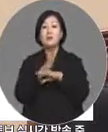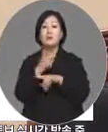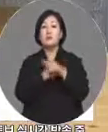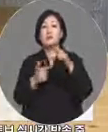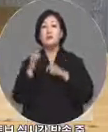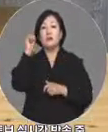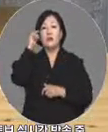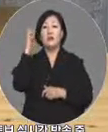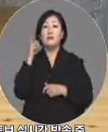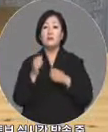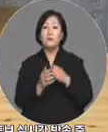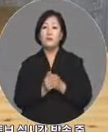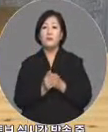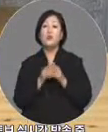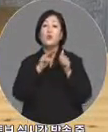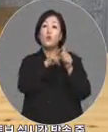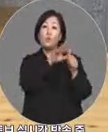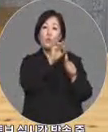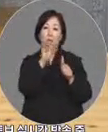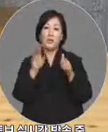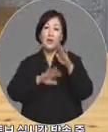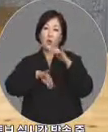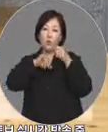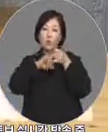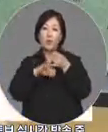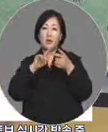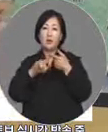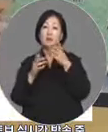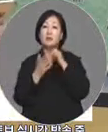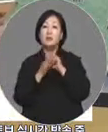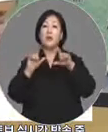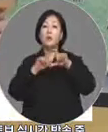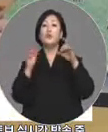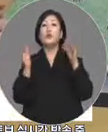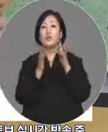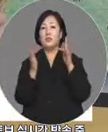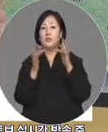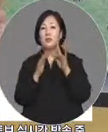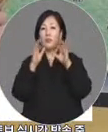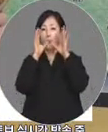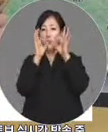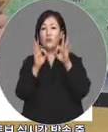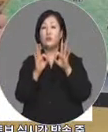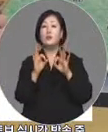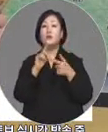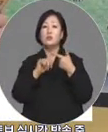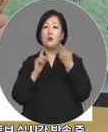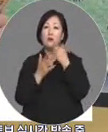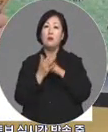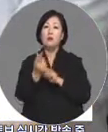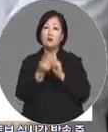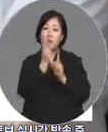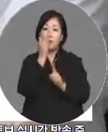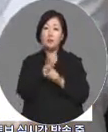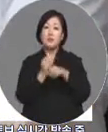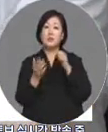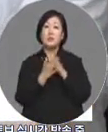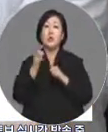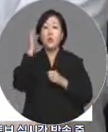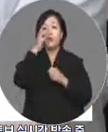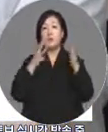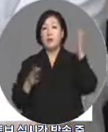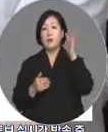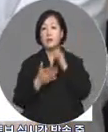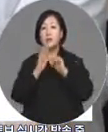되었었고. 후보들의 공약은 청소년답게 주로 SNS나 유튜브로 접했습니다. 이번 대선의 울산 고3